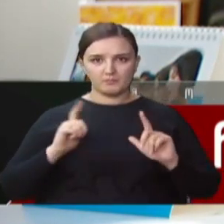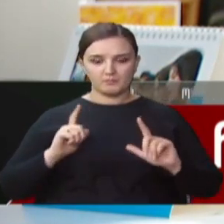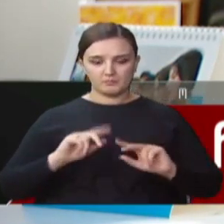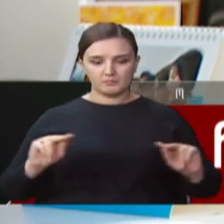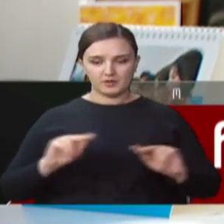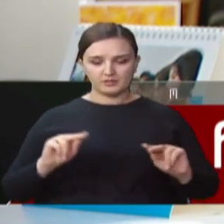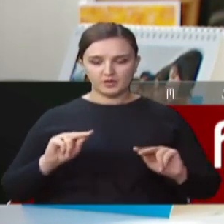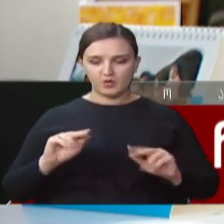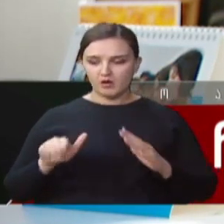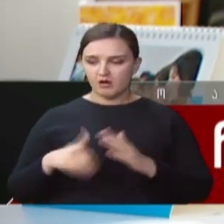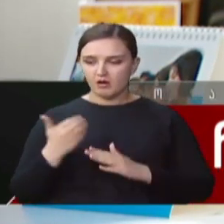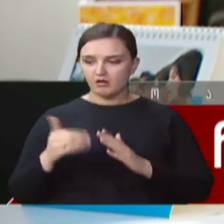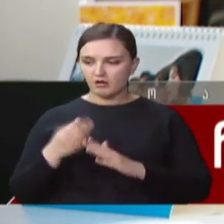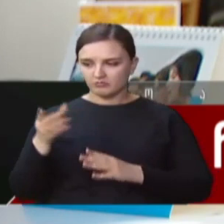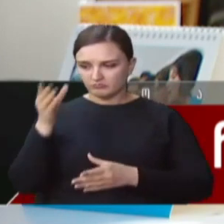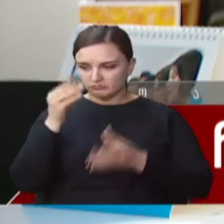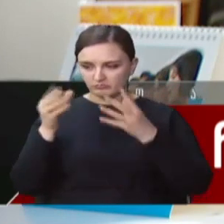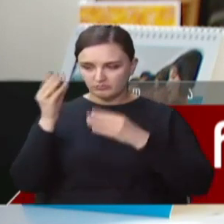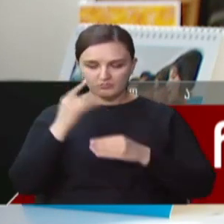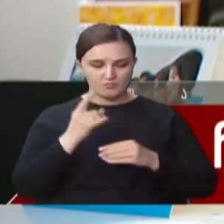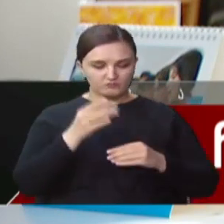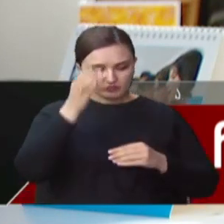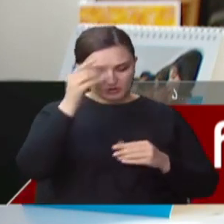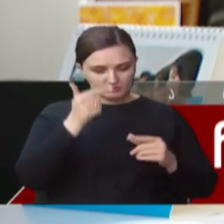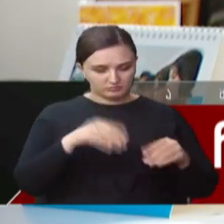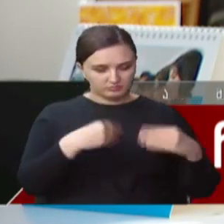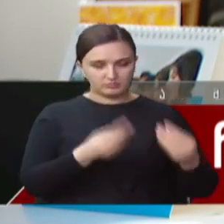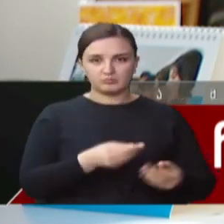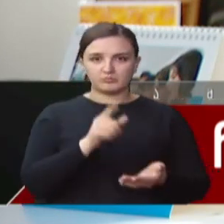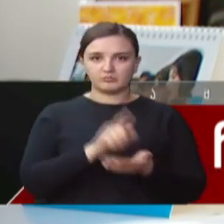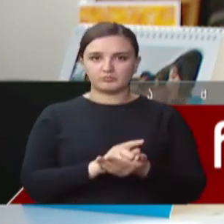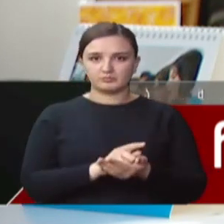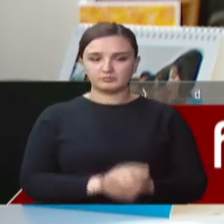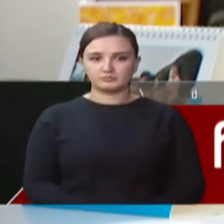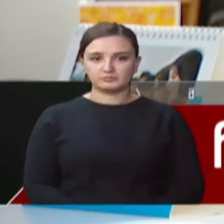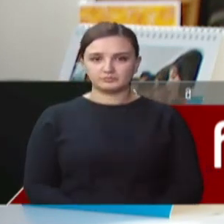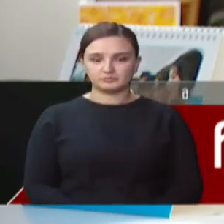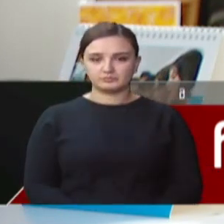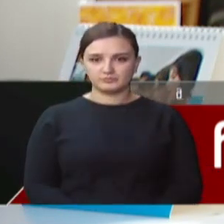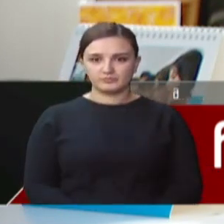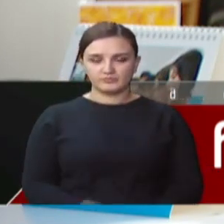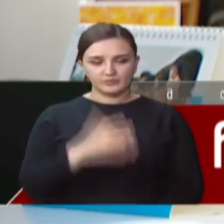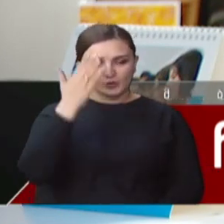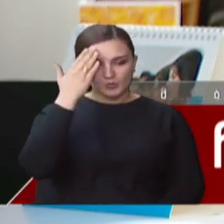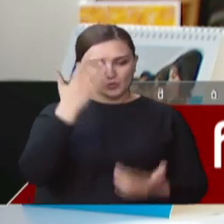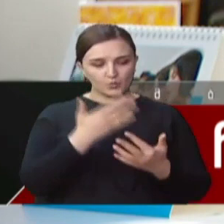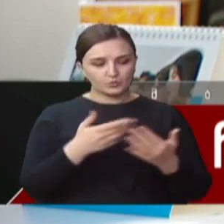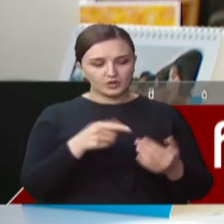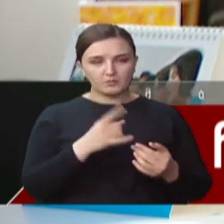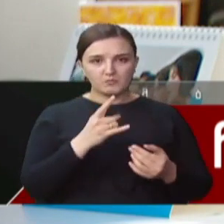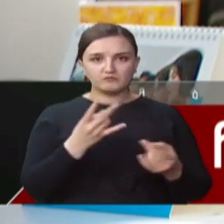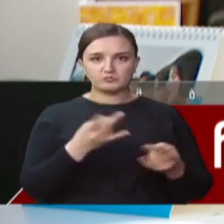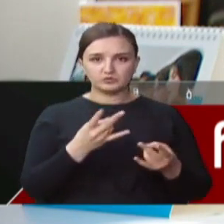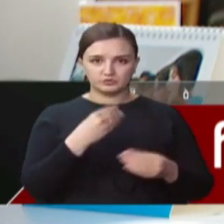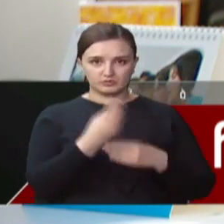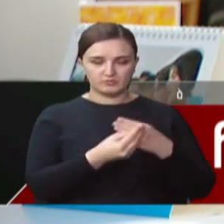ახალი მეთოდებით და სტანდარტებით მიეწოდოს ბავშვებს განათლება და ის განვითარებისათვის აუცილებელი უნარები, რაც ბავშვებს ჭირდებათ